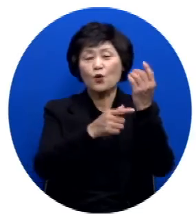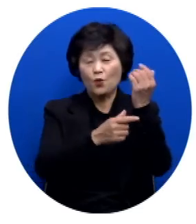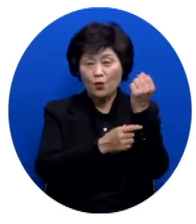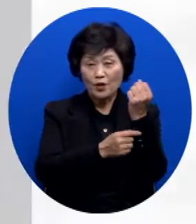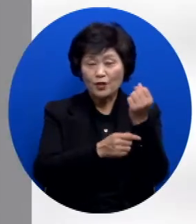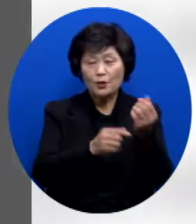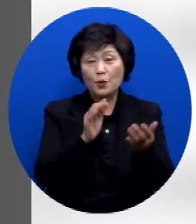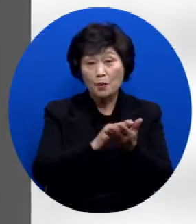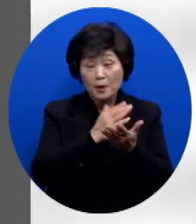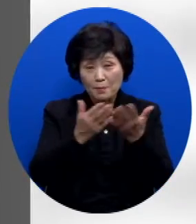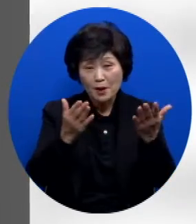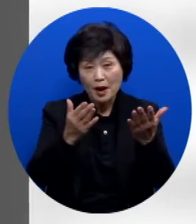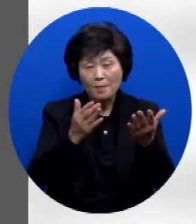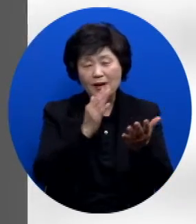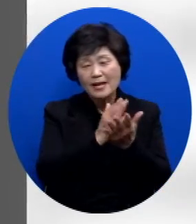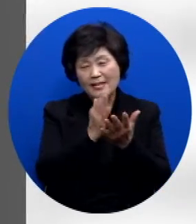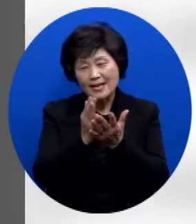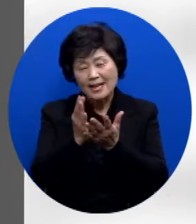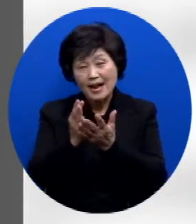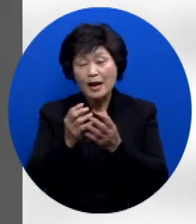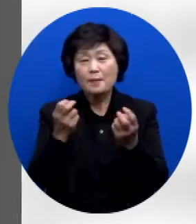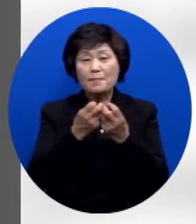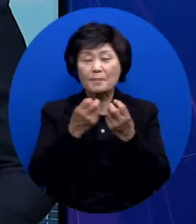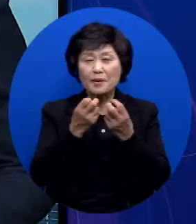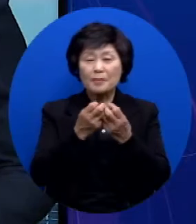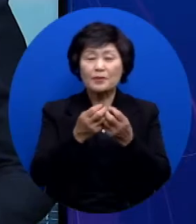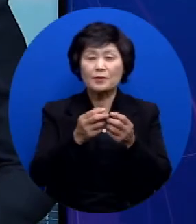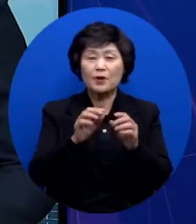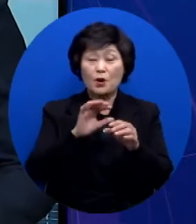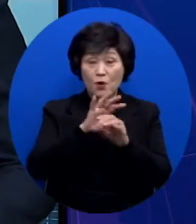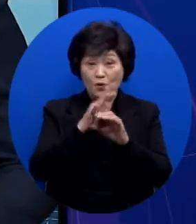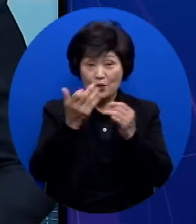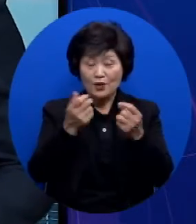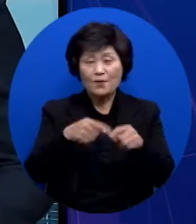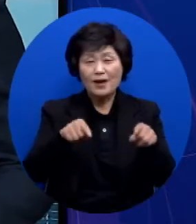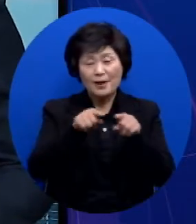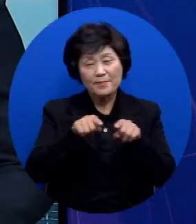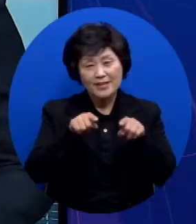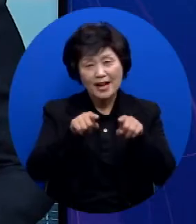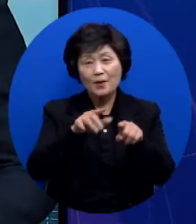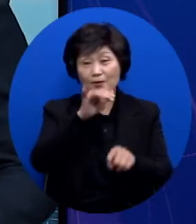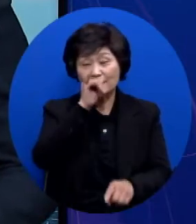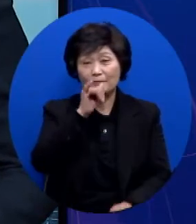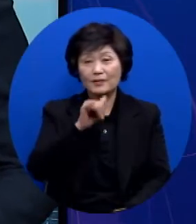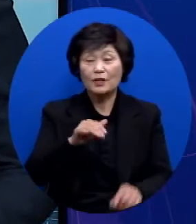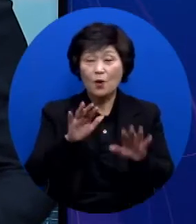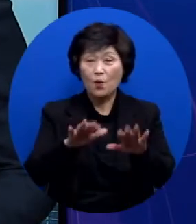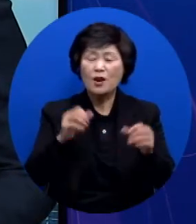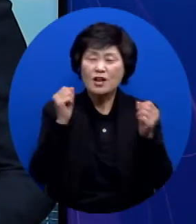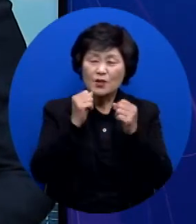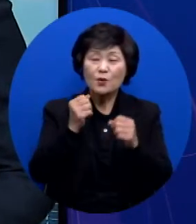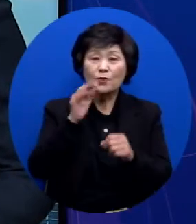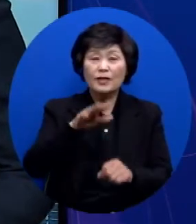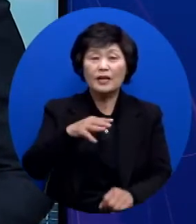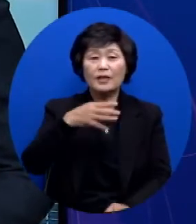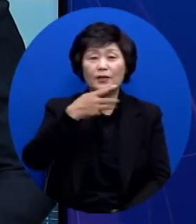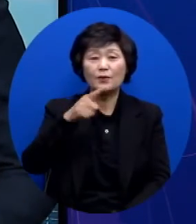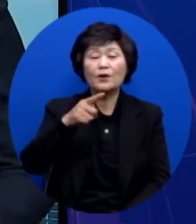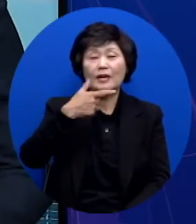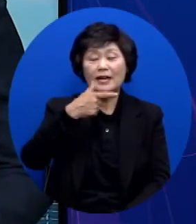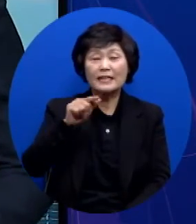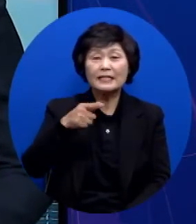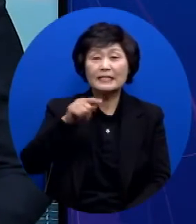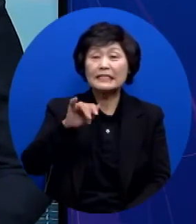다양한 방식으로 위드 코로나를 준비하고 있습니다. 올 겨울에도 라니냐 현상이 발생할 가능성이 크다는